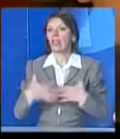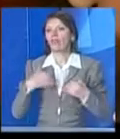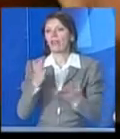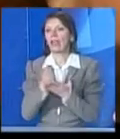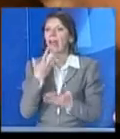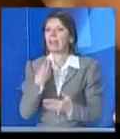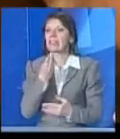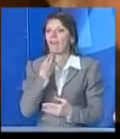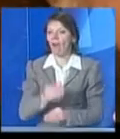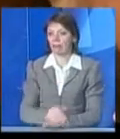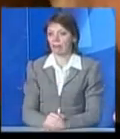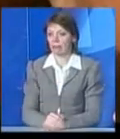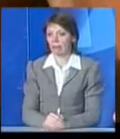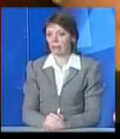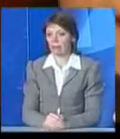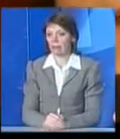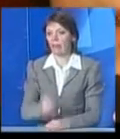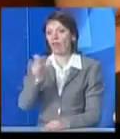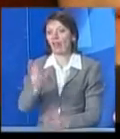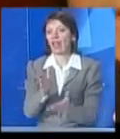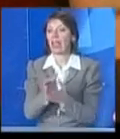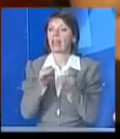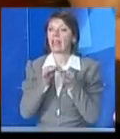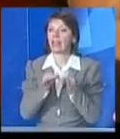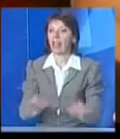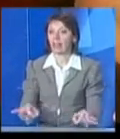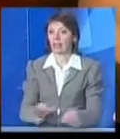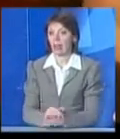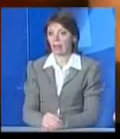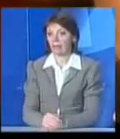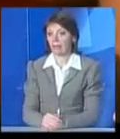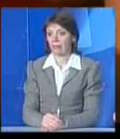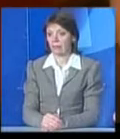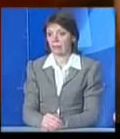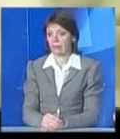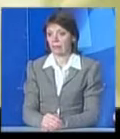красива. Вона є незалежна.